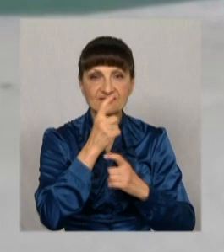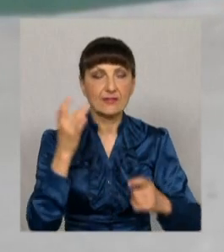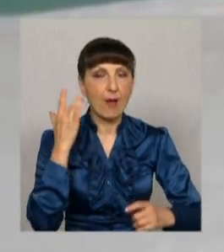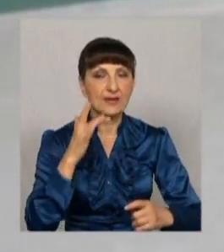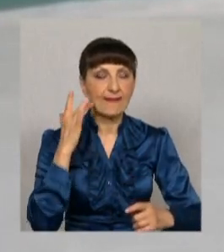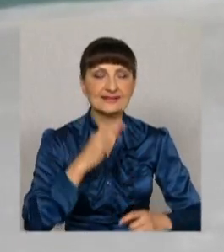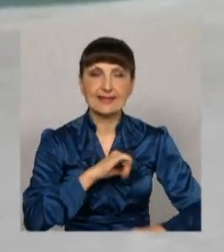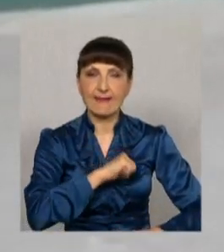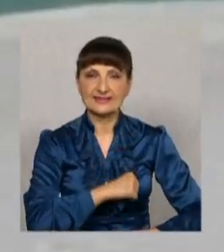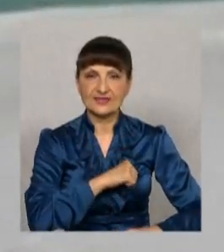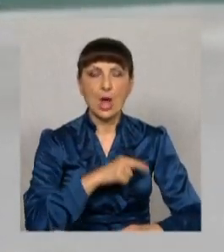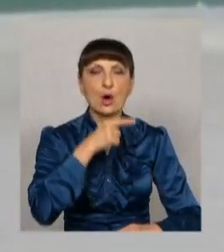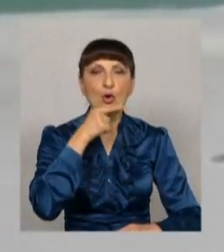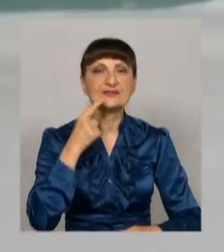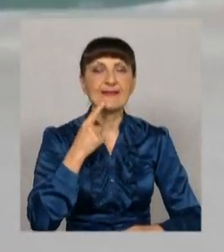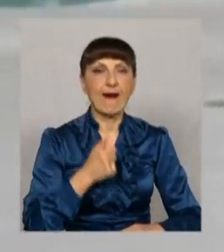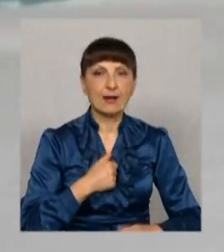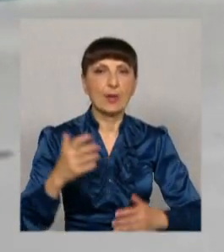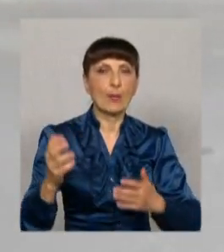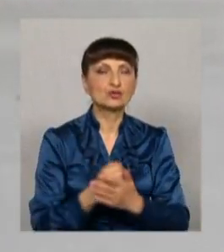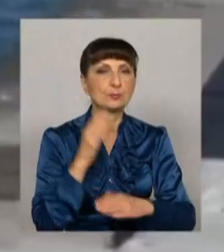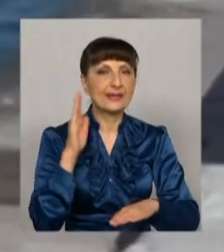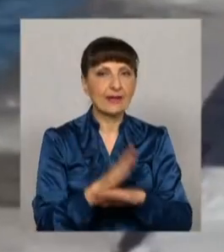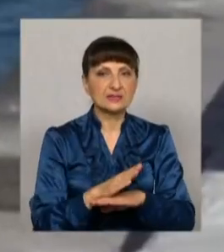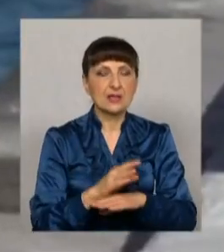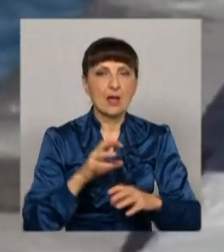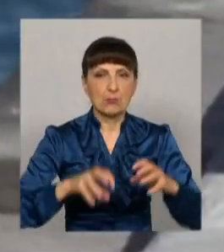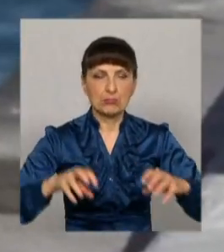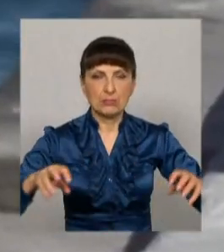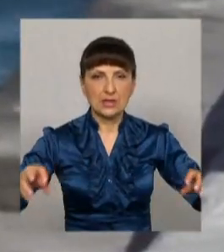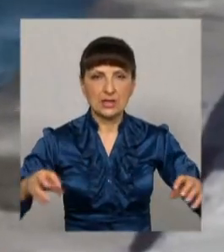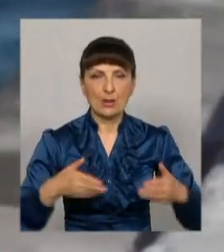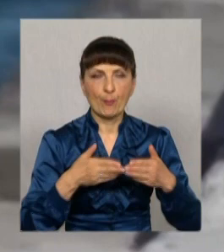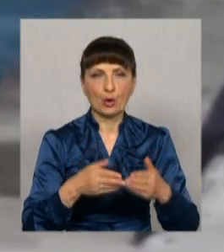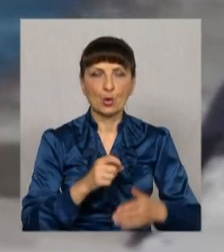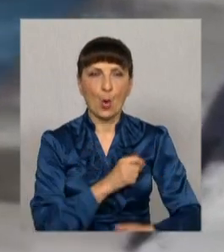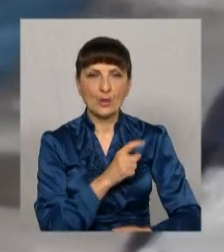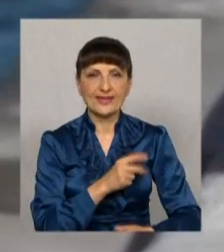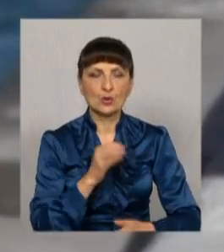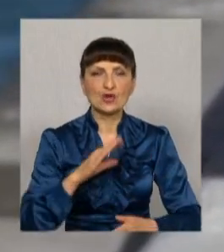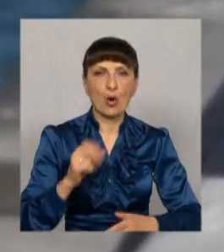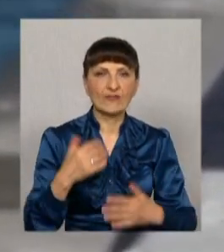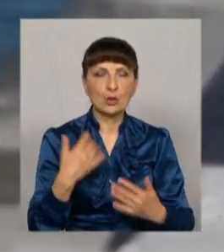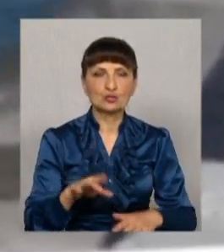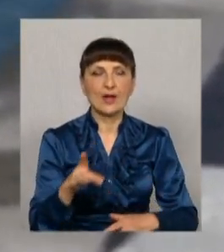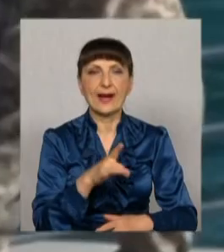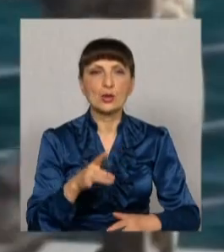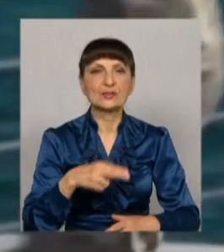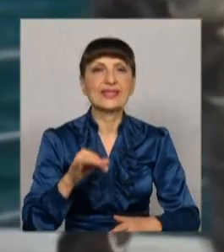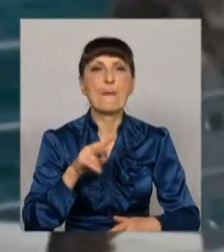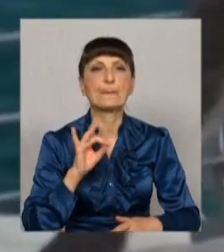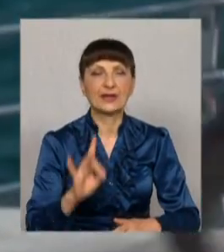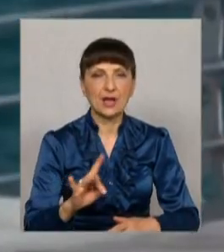американской разведки, российская армия получила приказ установить мины в портах Одессы и Очакова и уже заминировала район Днепра,